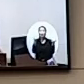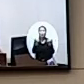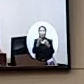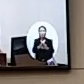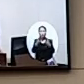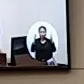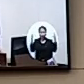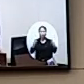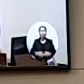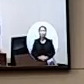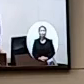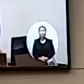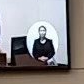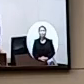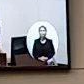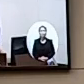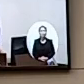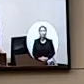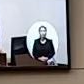개의하겠습니다.